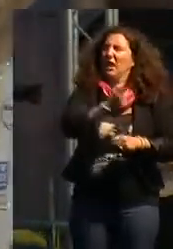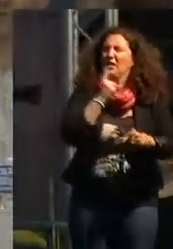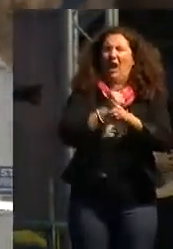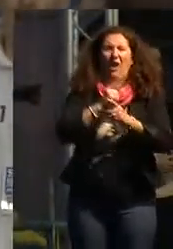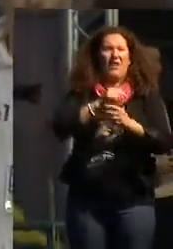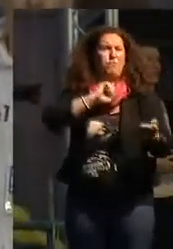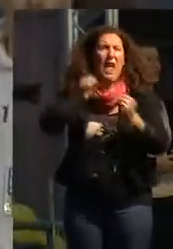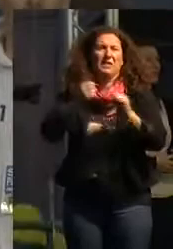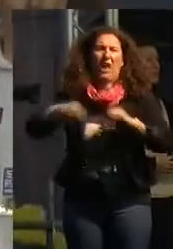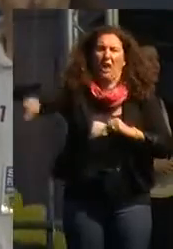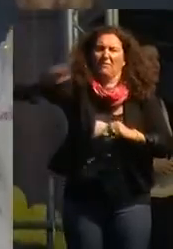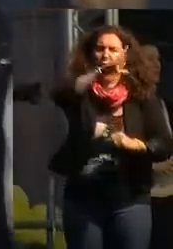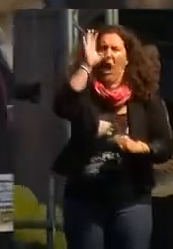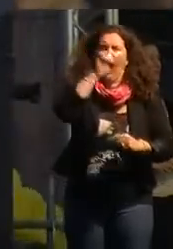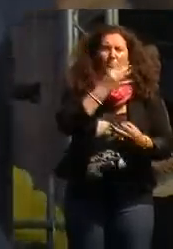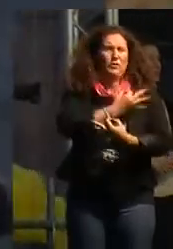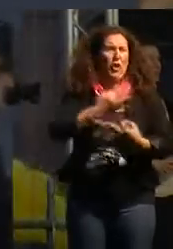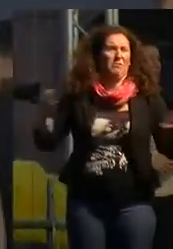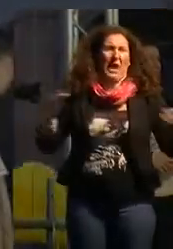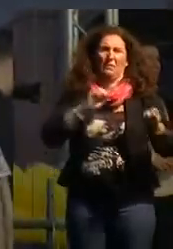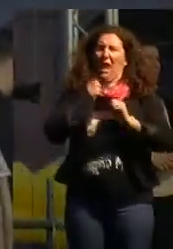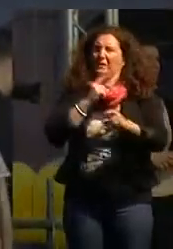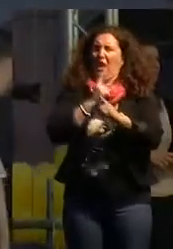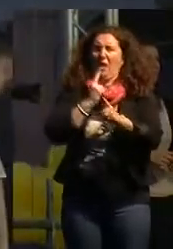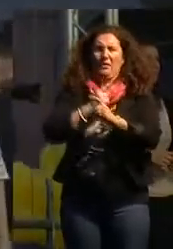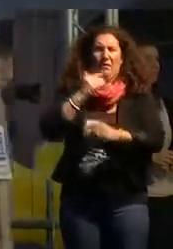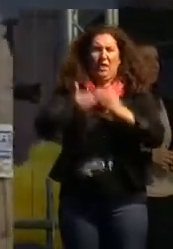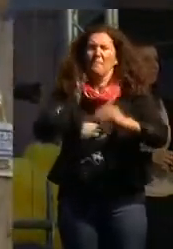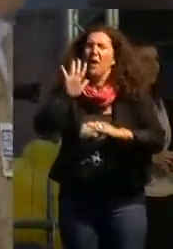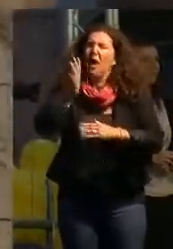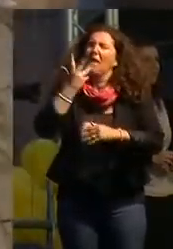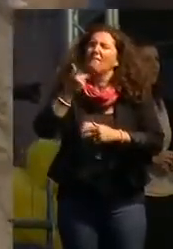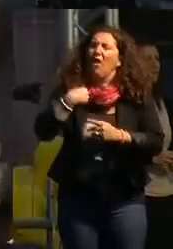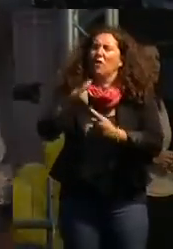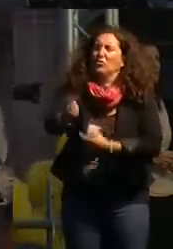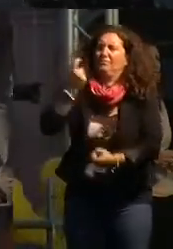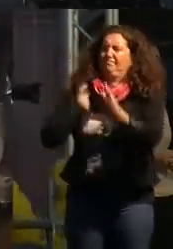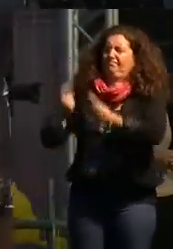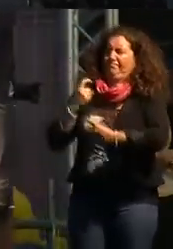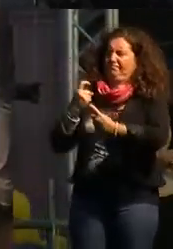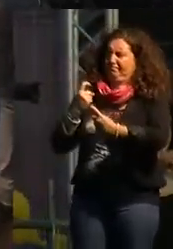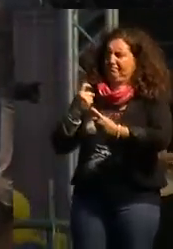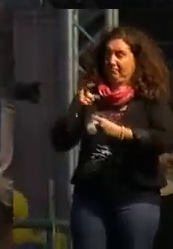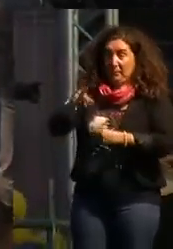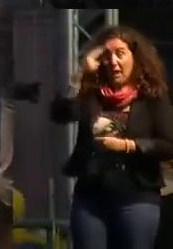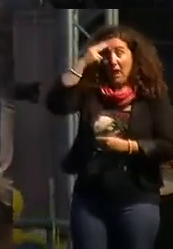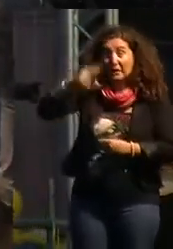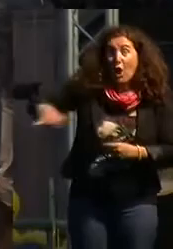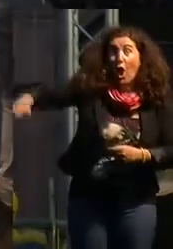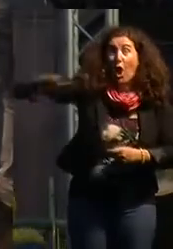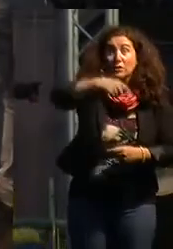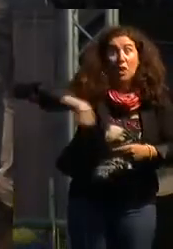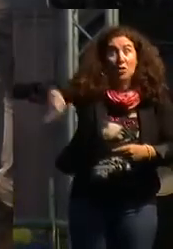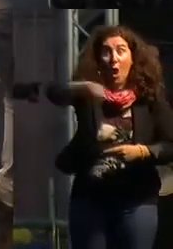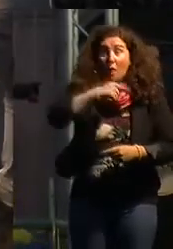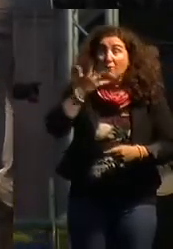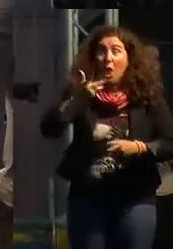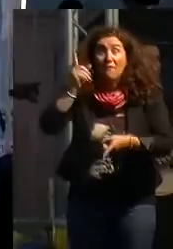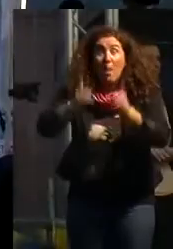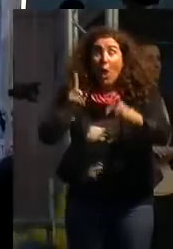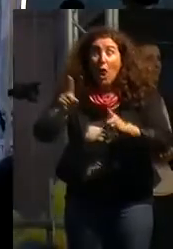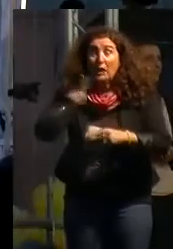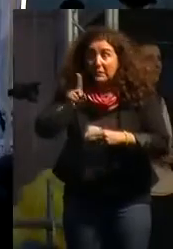capito perfettamente. Io vorrei però tornare un po' indietro. Voi ve lo ricordate, noi non volevamo fare politica, ve lo ricordate o